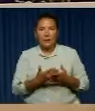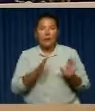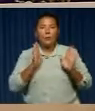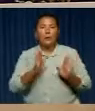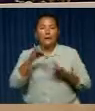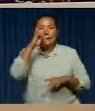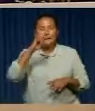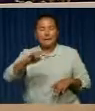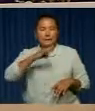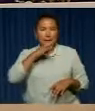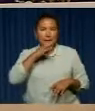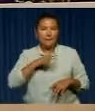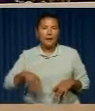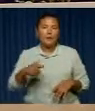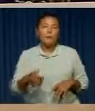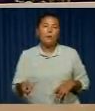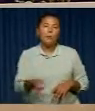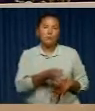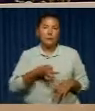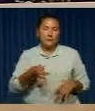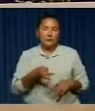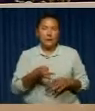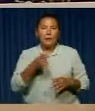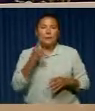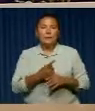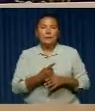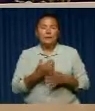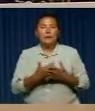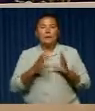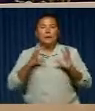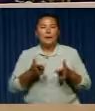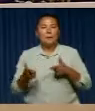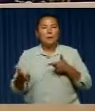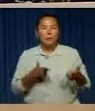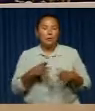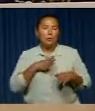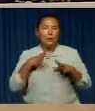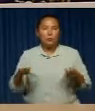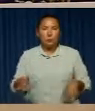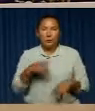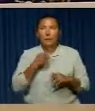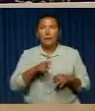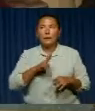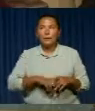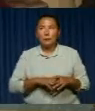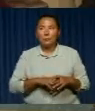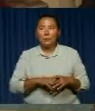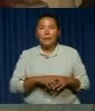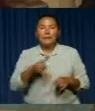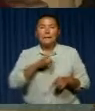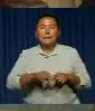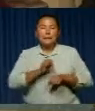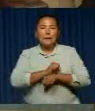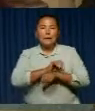қана Қазақстан, я тек қана Маңғыстау облысы емес, бұл індетке жалпы әлем дайын болған жоқ. Себебі бұның тез таралуы,